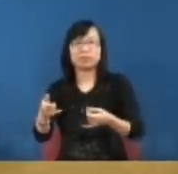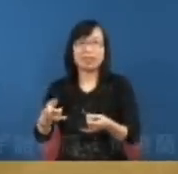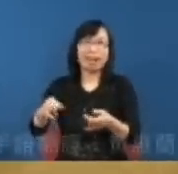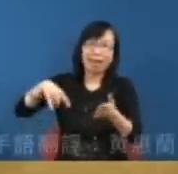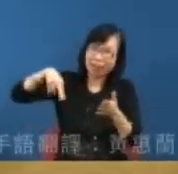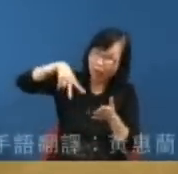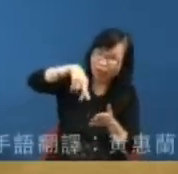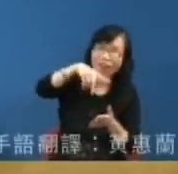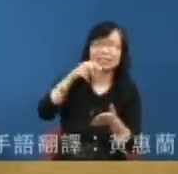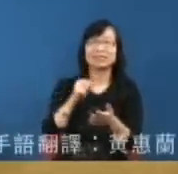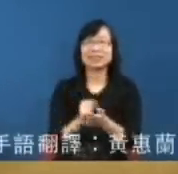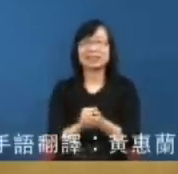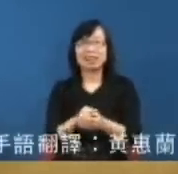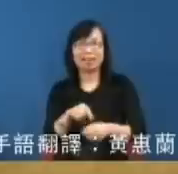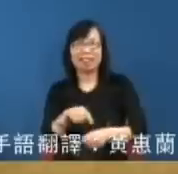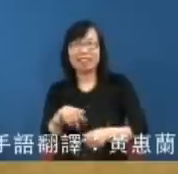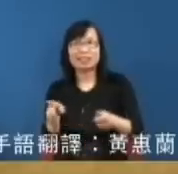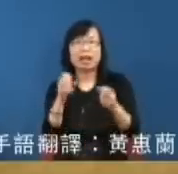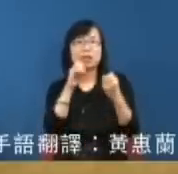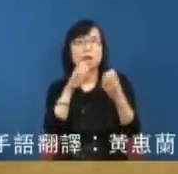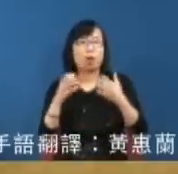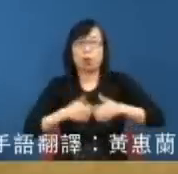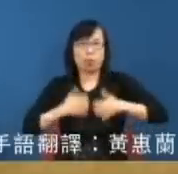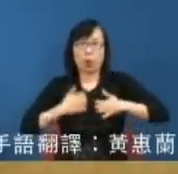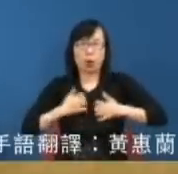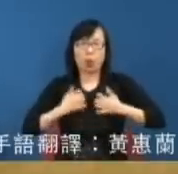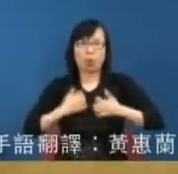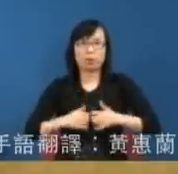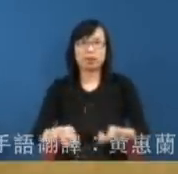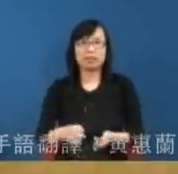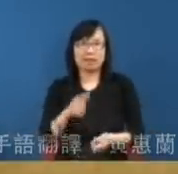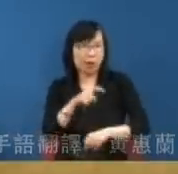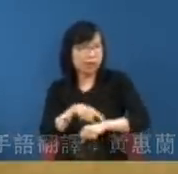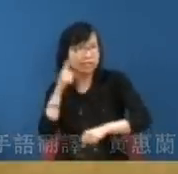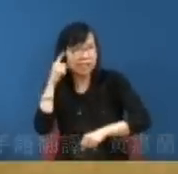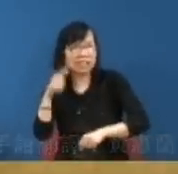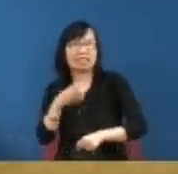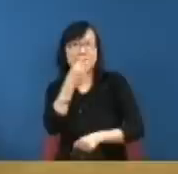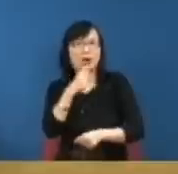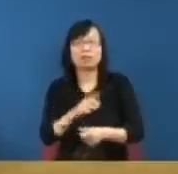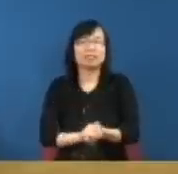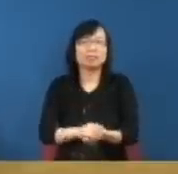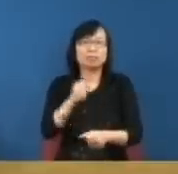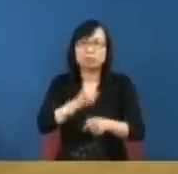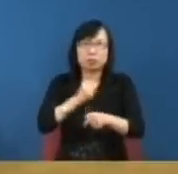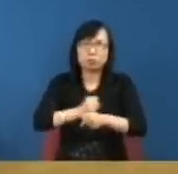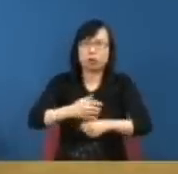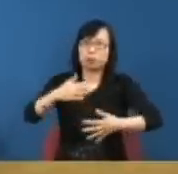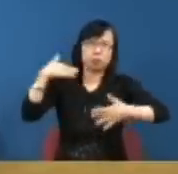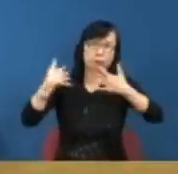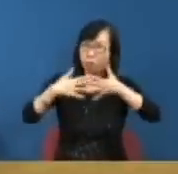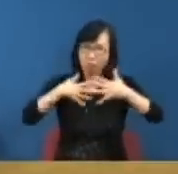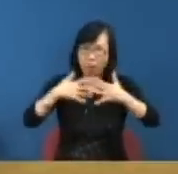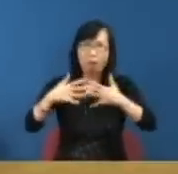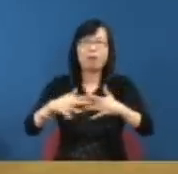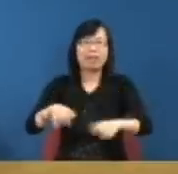一路行緊嚟嘅時候，就大家都趕緊上嚟。咁啊由此可知咧，即係香港打工仔都好大件事，而家已經係